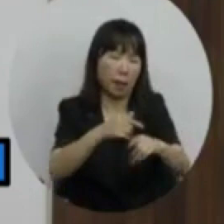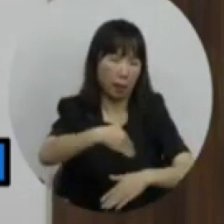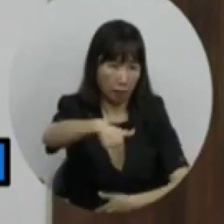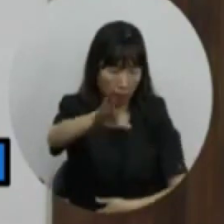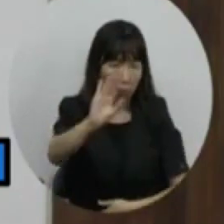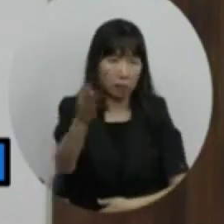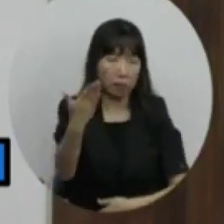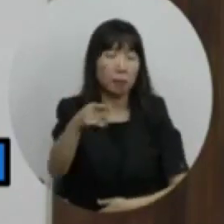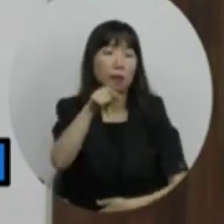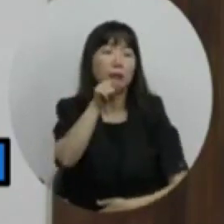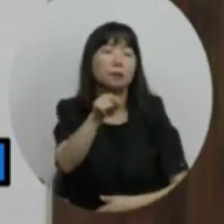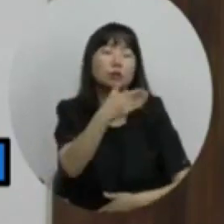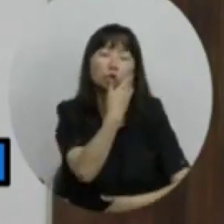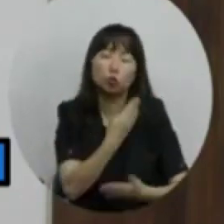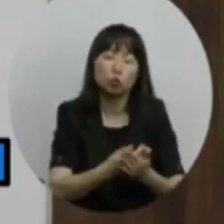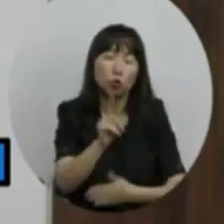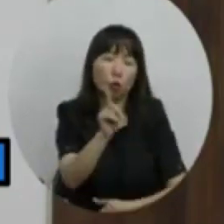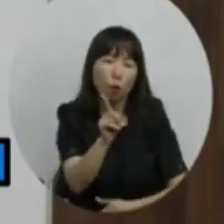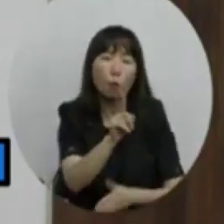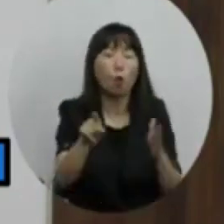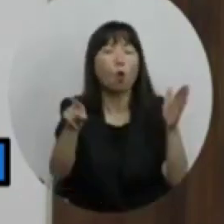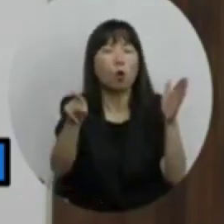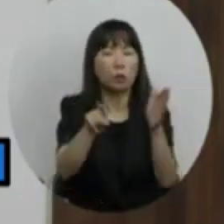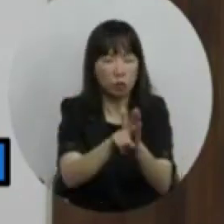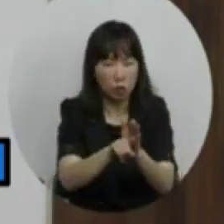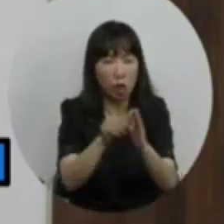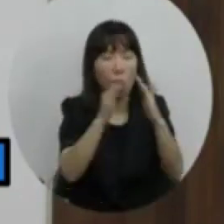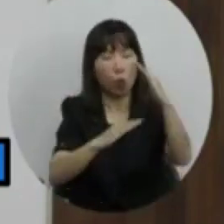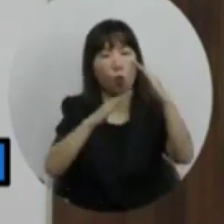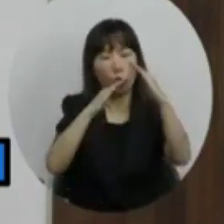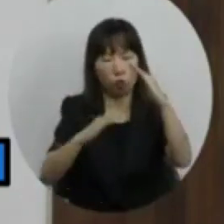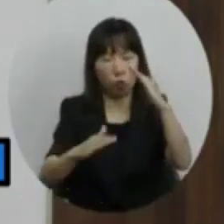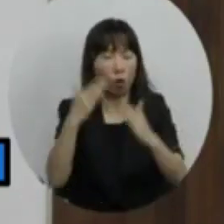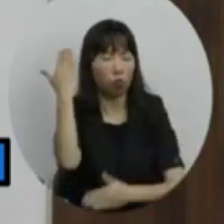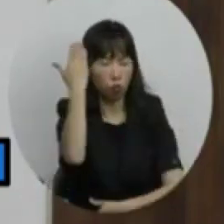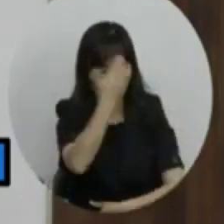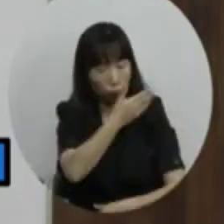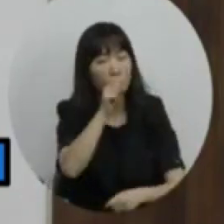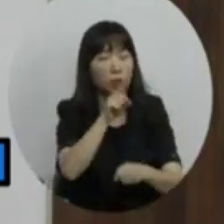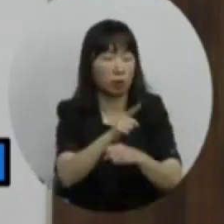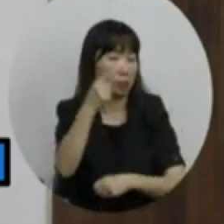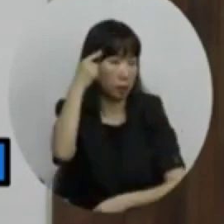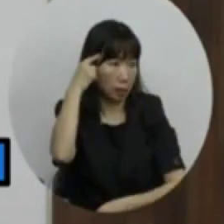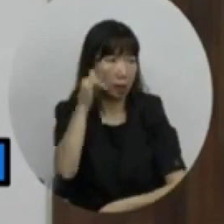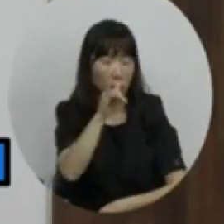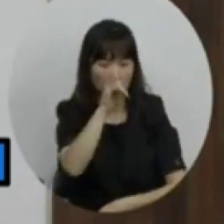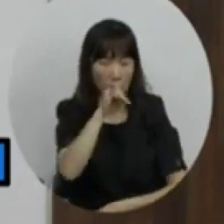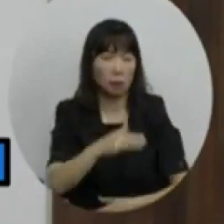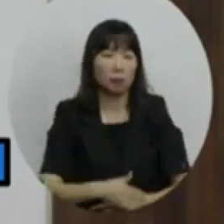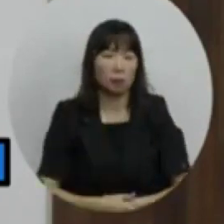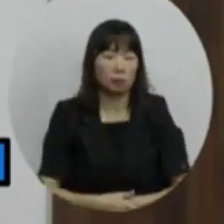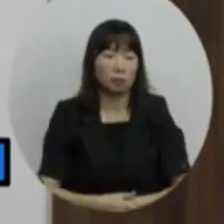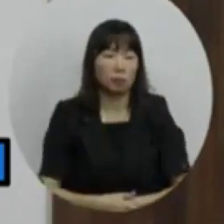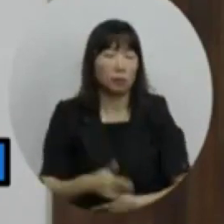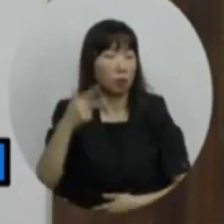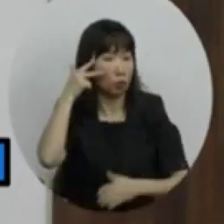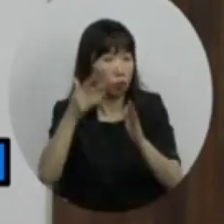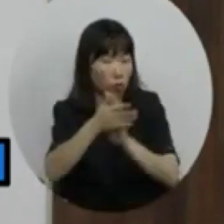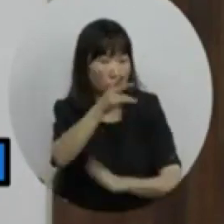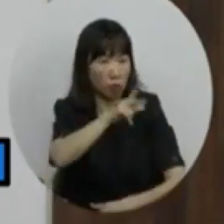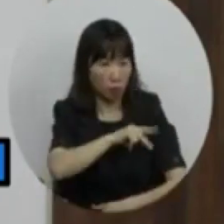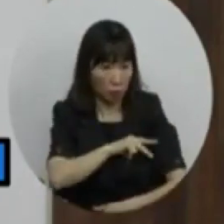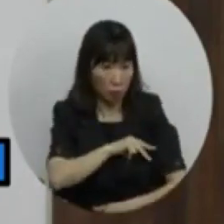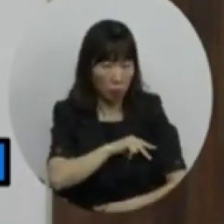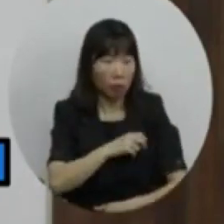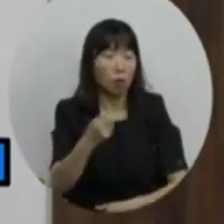그 핵심은 바로 신뢰성과 공정성 그리고 투명성이라고 생각합니다. 여주시 집행부는 이를 지키고